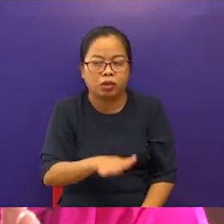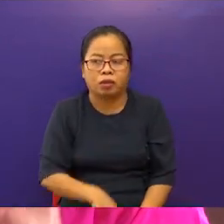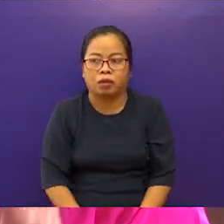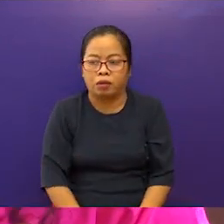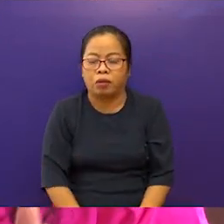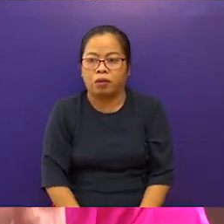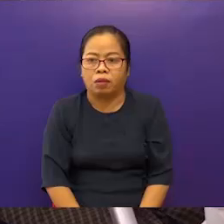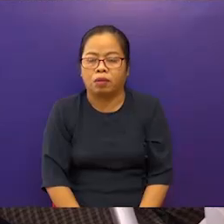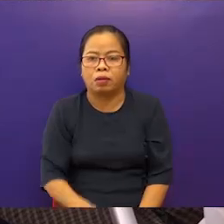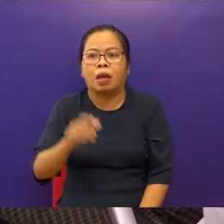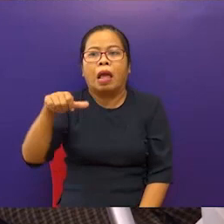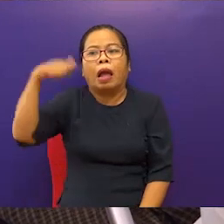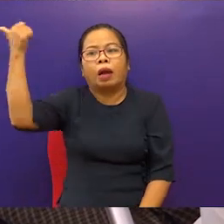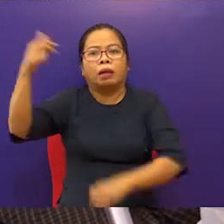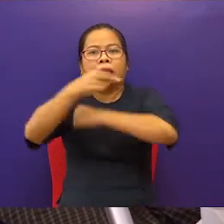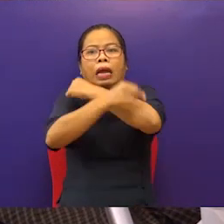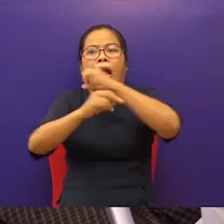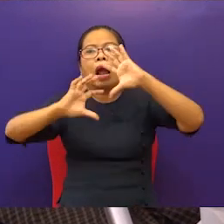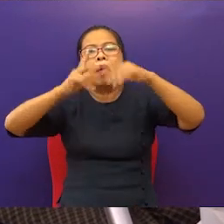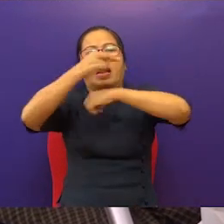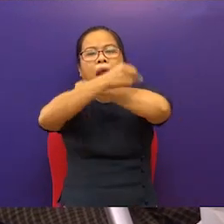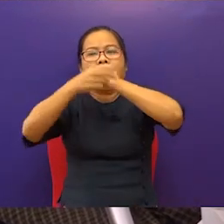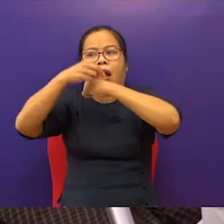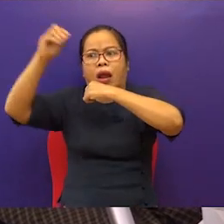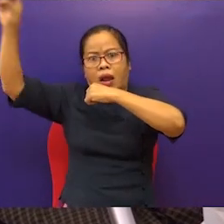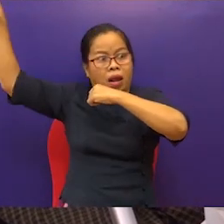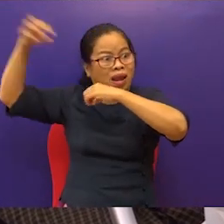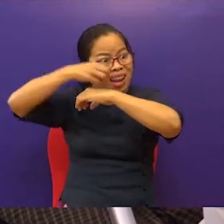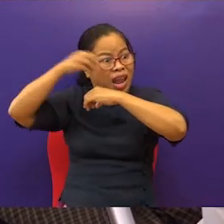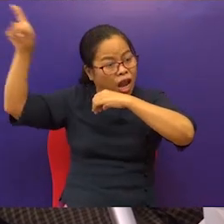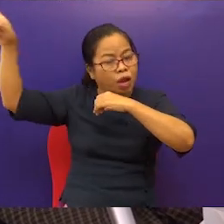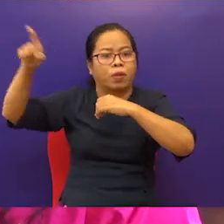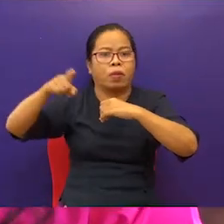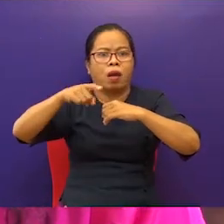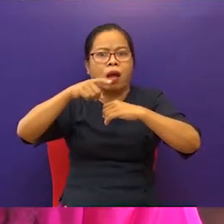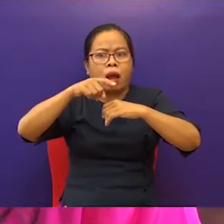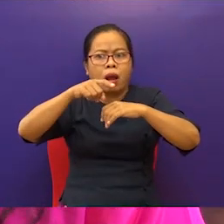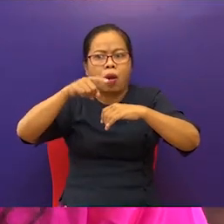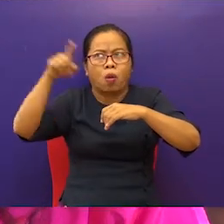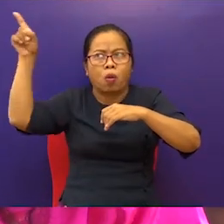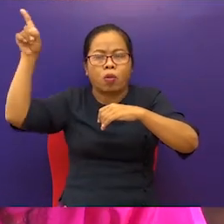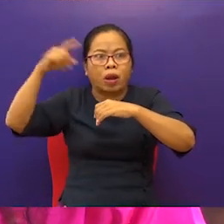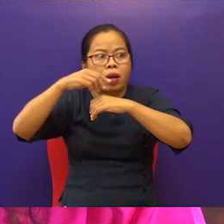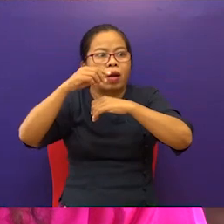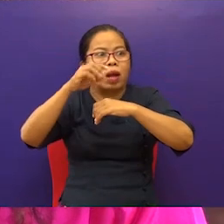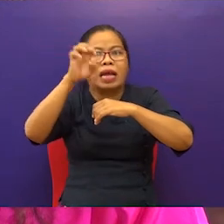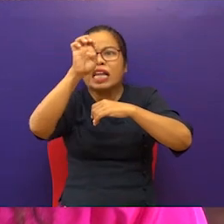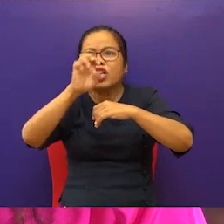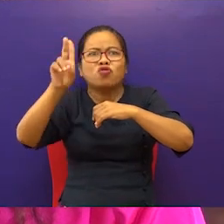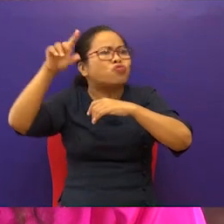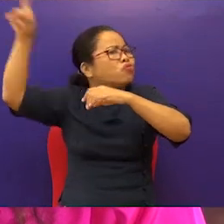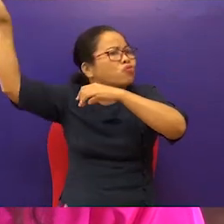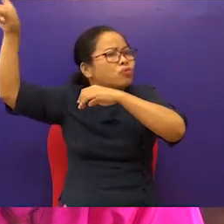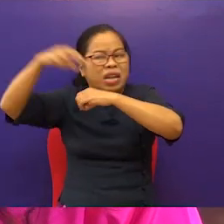တွေကိုချင်းကပ်ပုံချင်းကန်နေတင်ယူပုံတင်ယူနီးတွေကိုကျမတို့ကလုံးဝမထည့်ထား ဘူး ဒါပေမဲ့အခုပါပါပြီ ပါပြီလား ပါပြီဆိုတာကအခုကျ